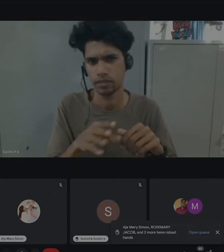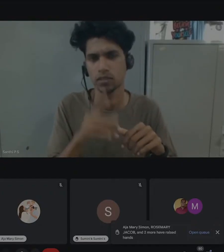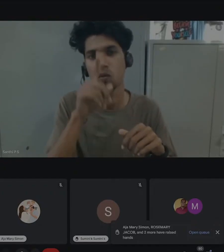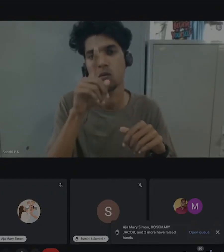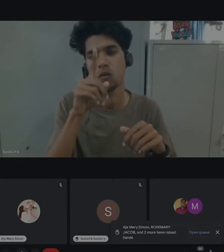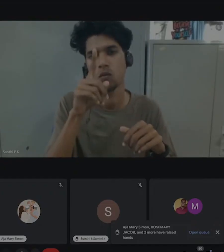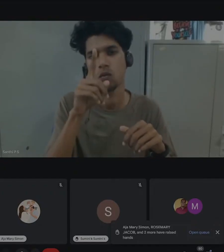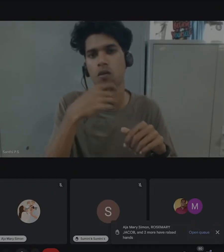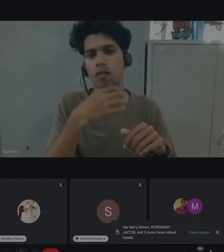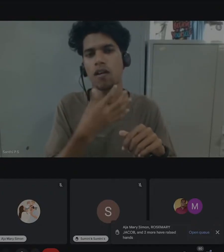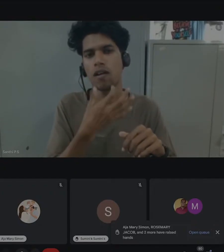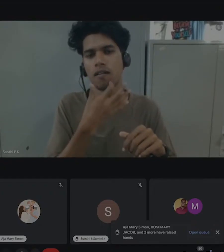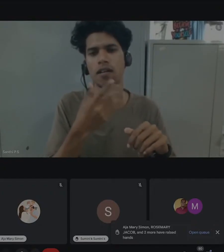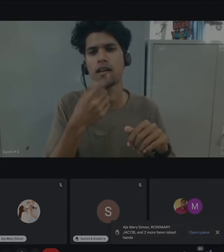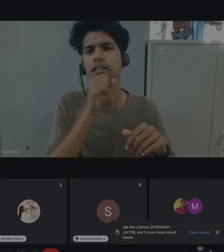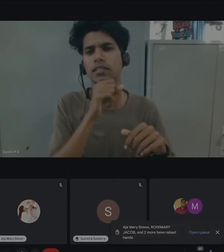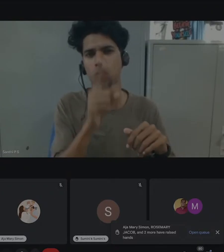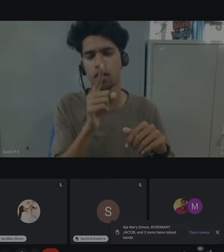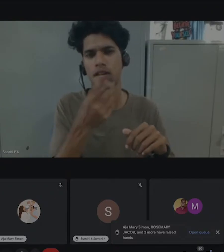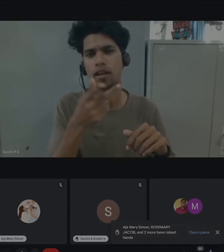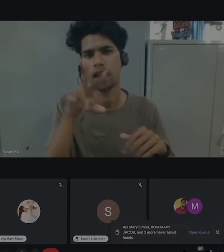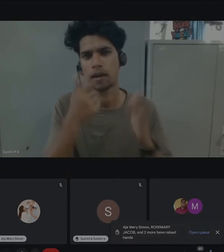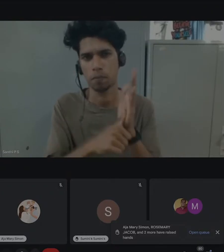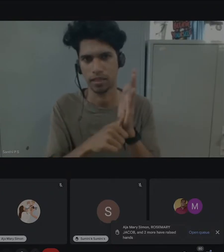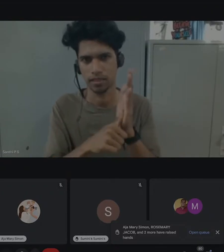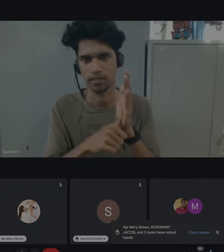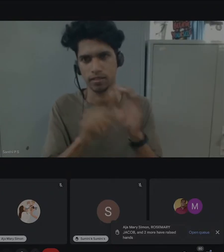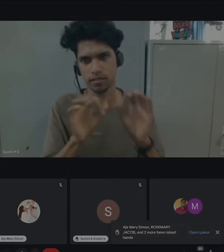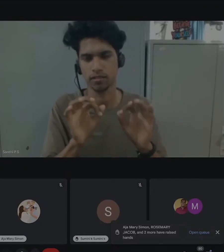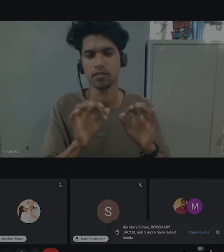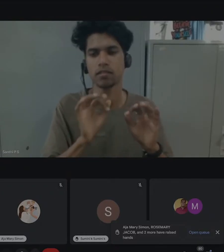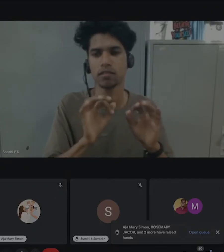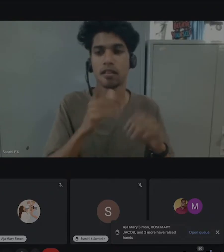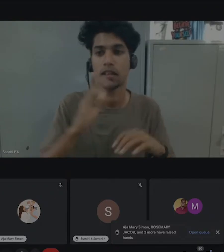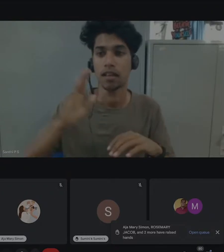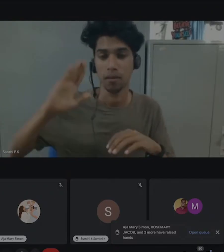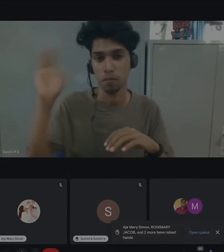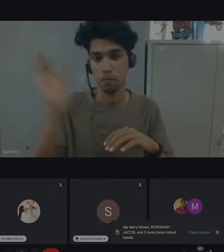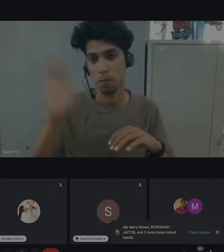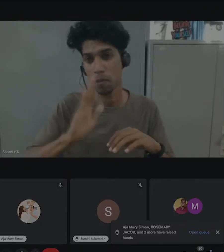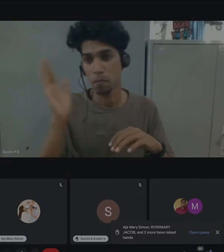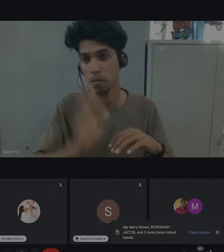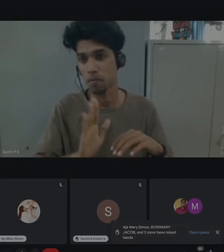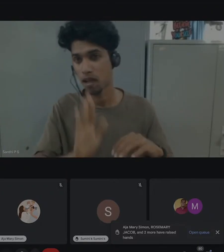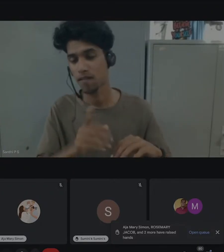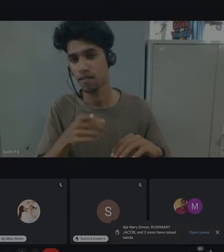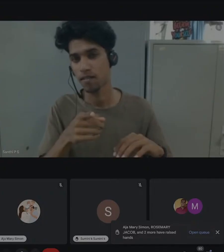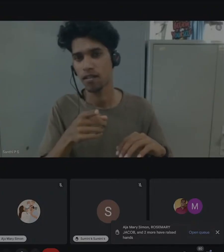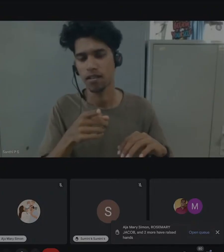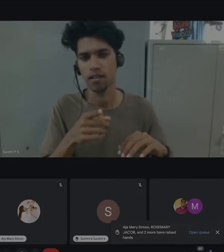മാസവും. 1.25 വയസ്സായിട്ടുണ്ട് അല്ലേ? ചോദിച്ചത് ഈ അടിക്കുന്നത് ഈ പ്രായത്തിനെ